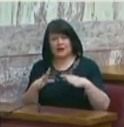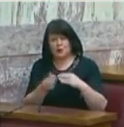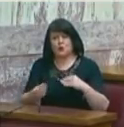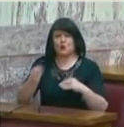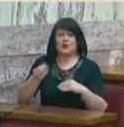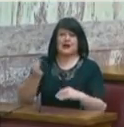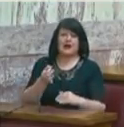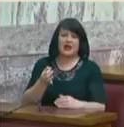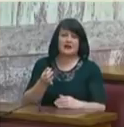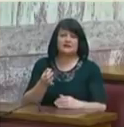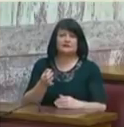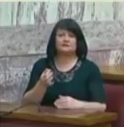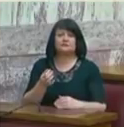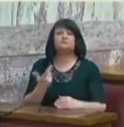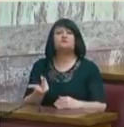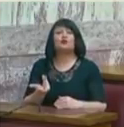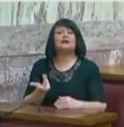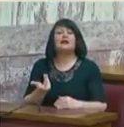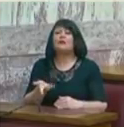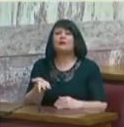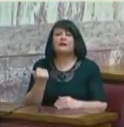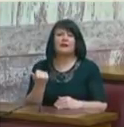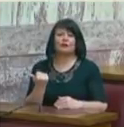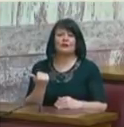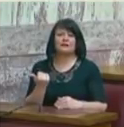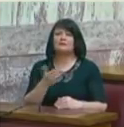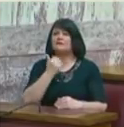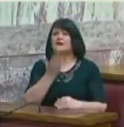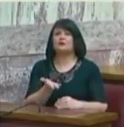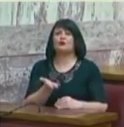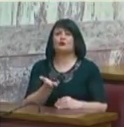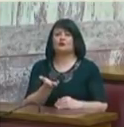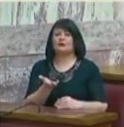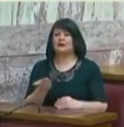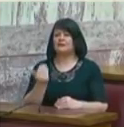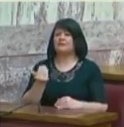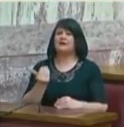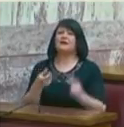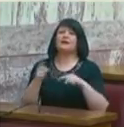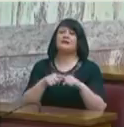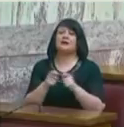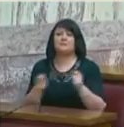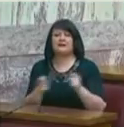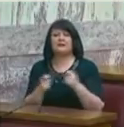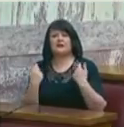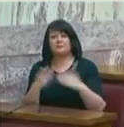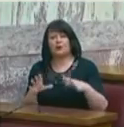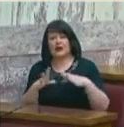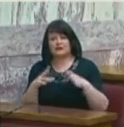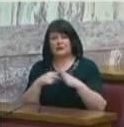ότι όχι μόνο δεν θα υπάρχει χώρος για τα ήδη ψηφισμένα θετικά μέτρα το